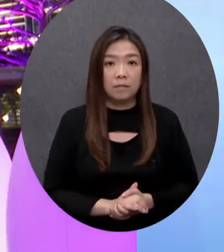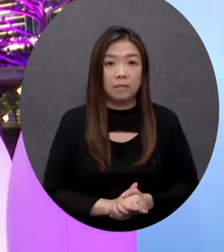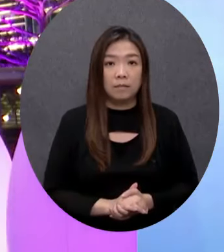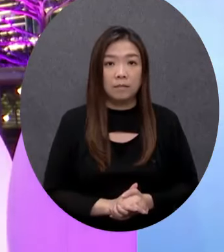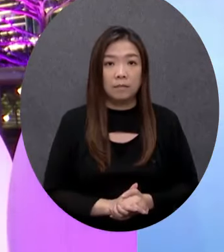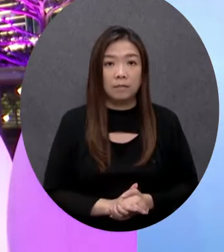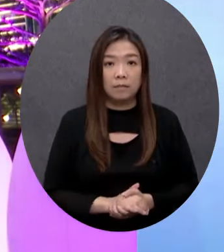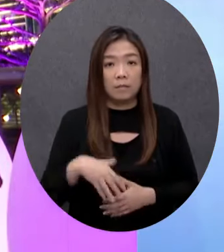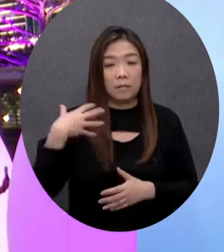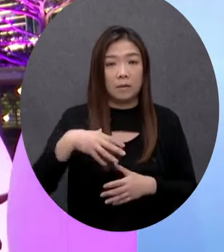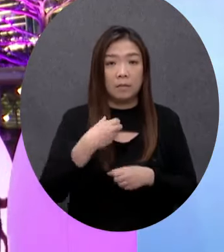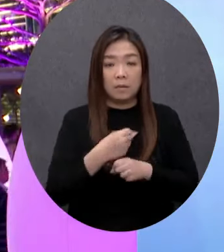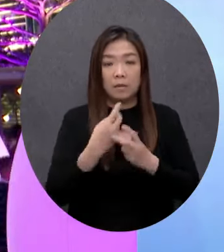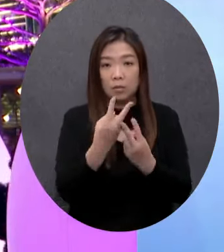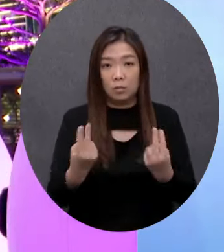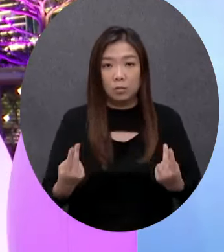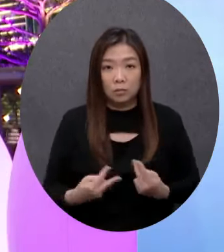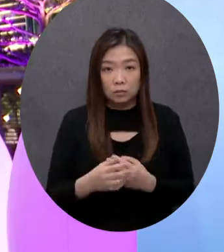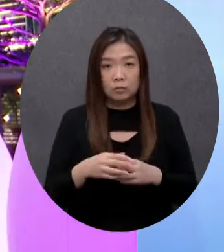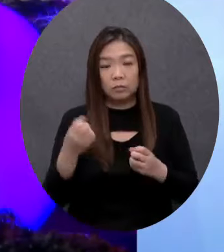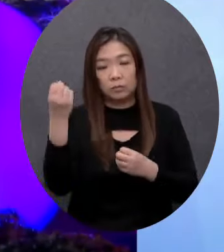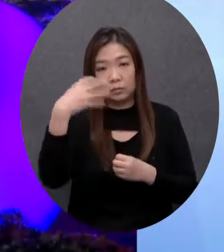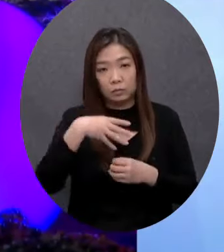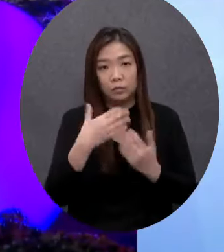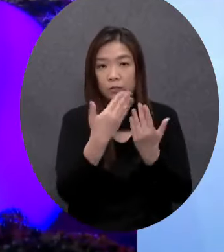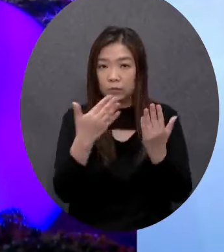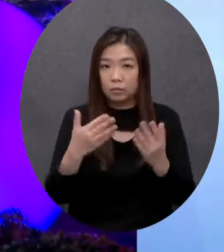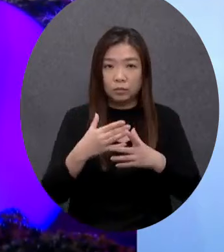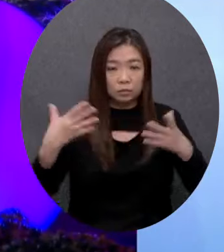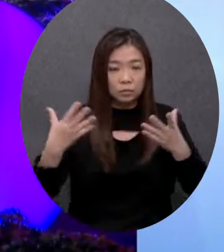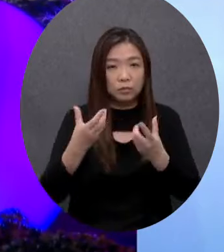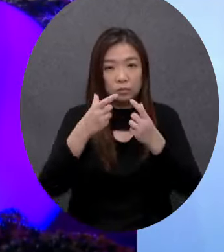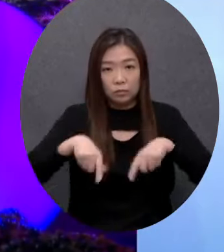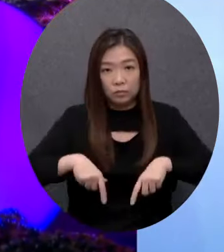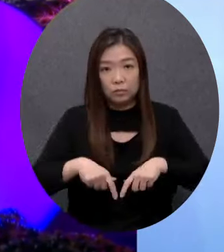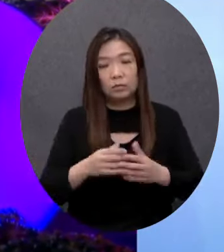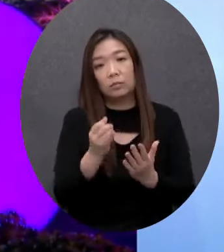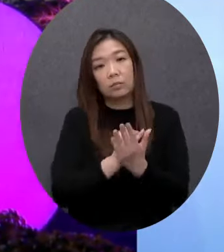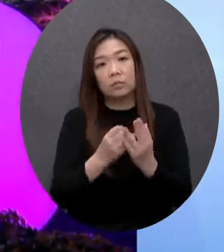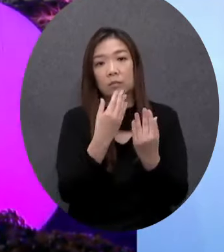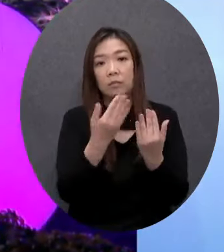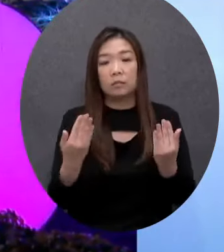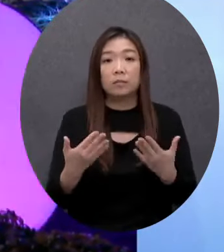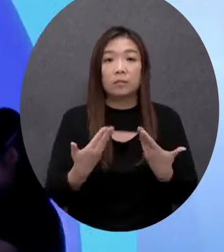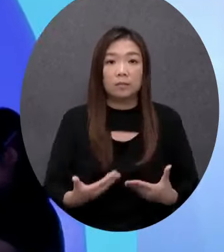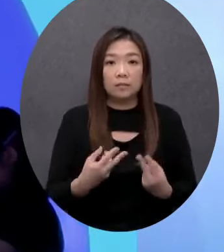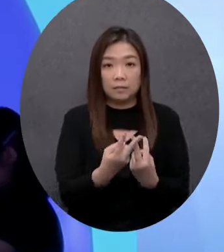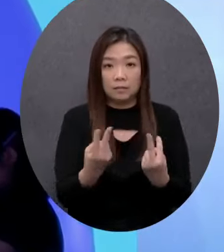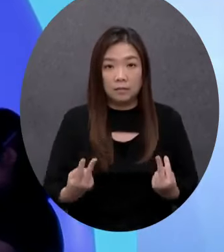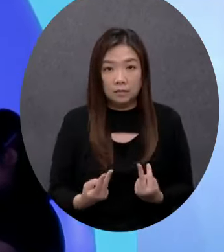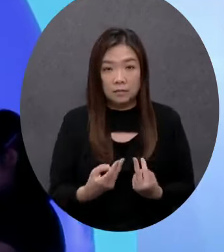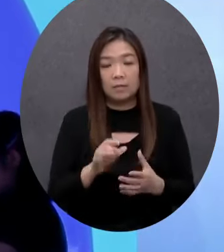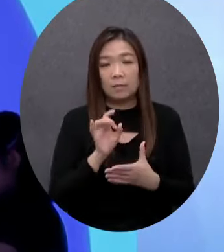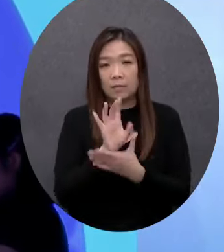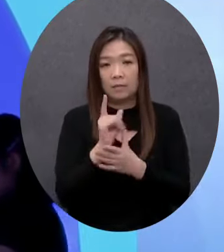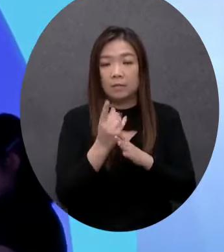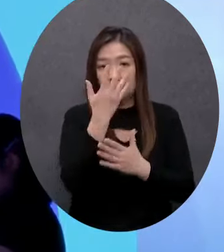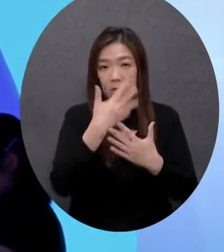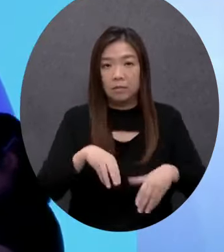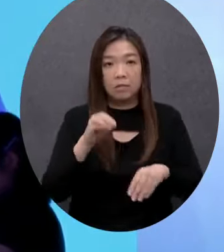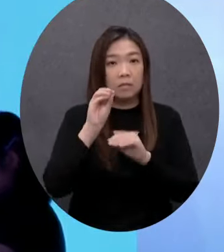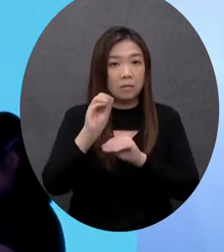在天馬公園的 TeamLab 光年巨型發光彈藝術裝置，現時草地展覽部分要預先網上登